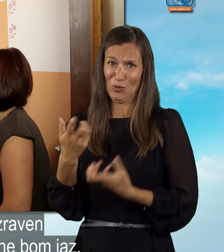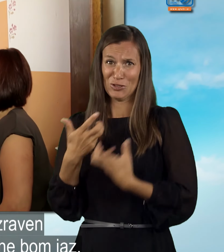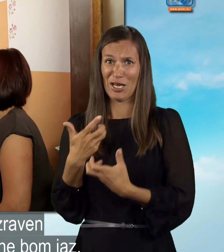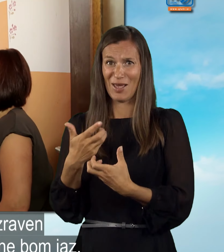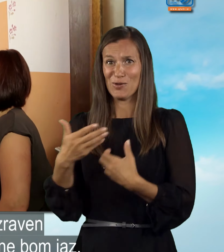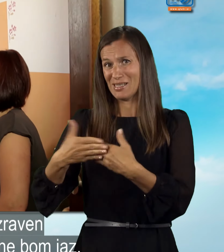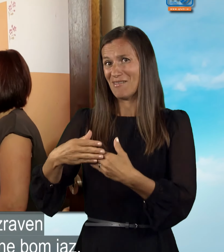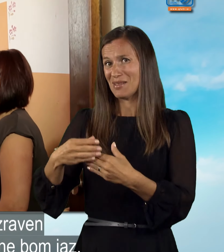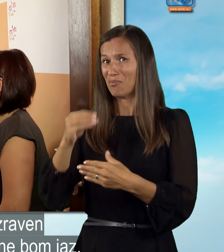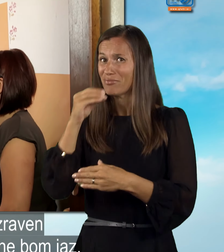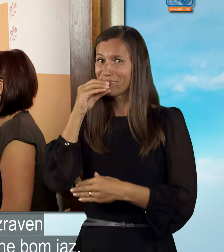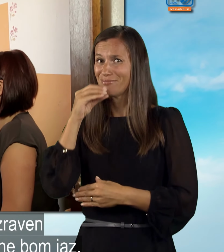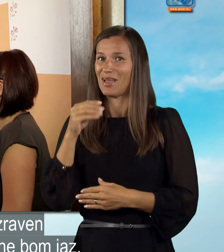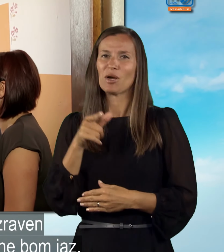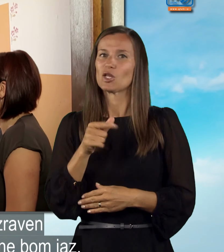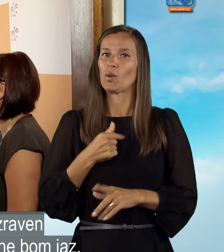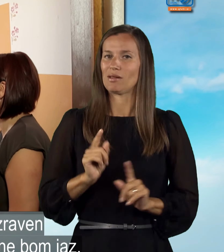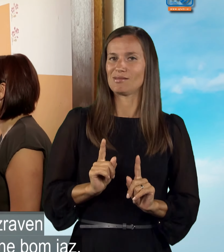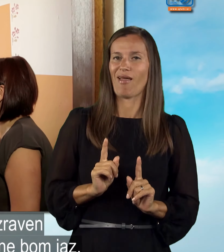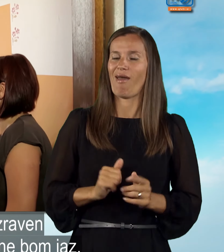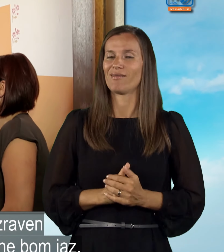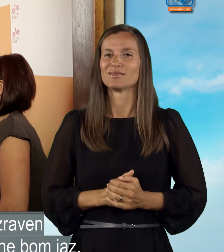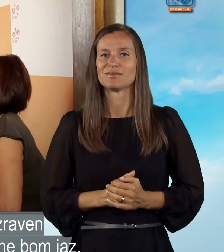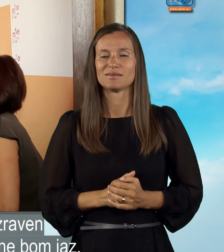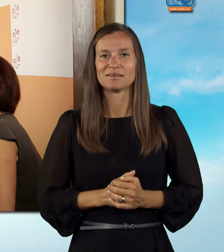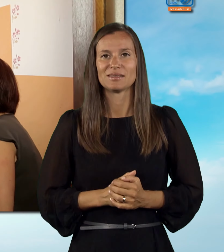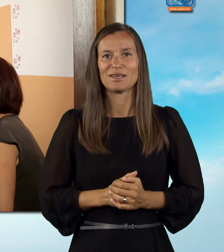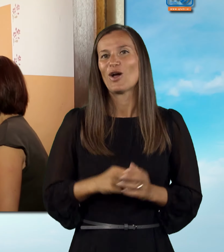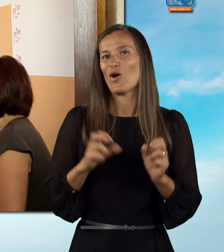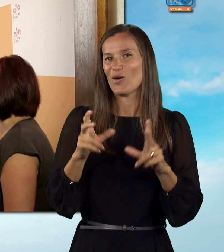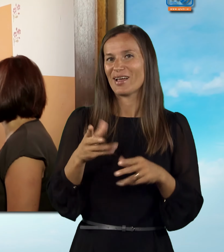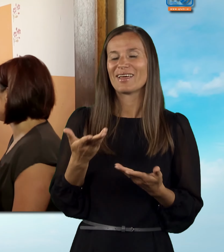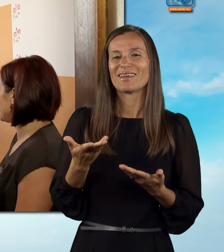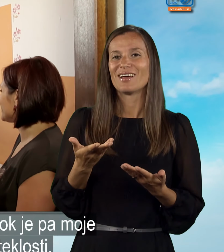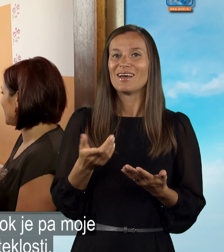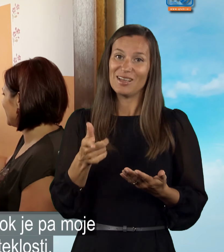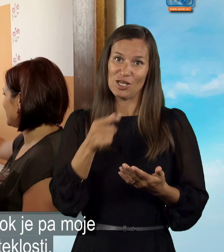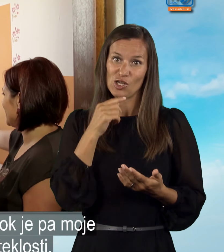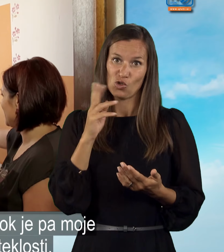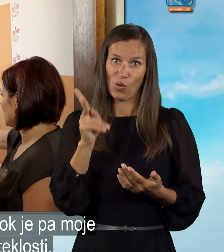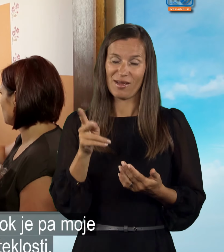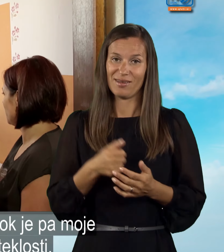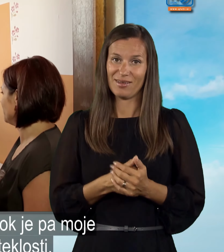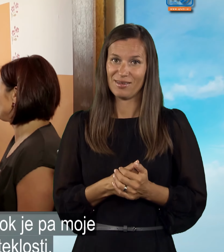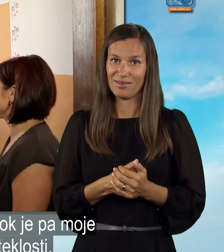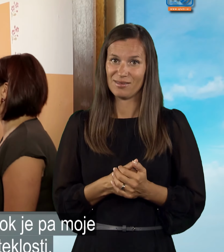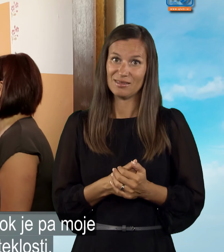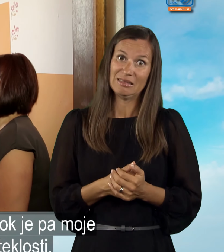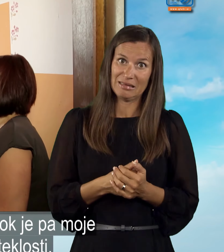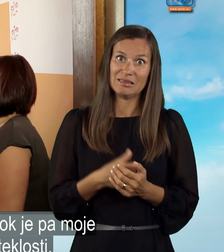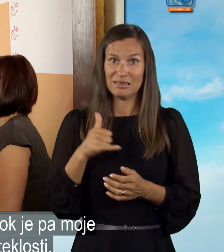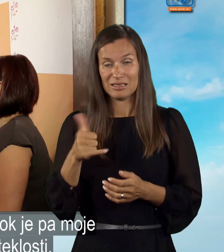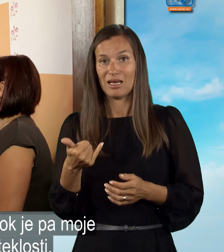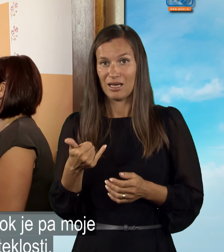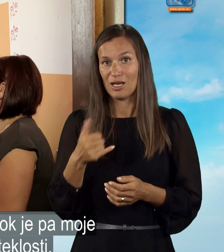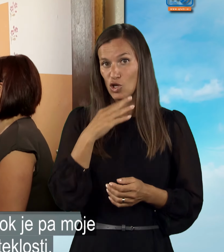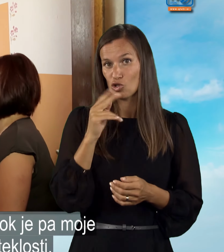slučajno kdo želel zraven pregrizen, ampak to ne bom jaz. Ok, pa tale sok?